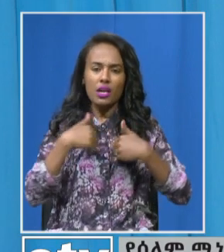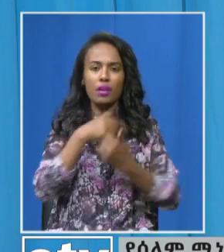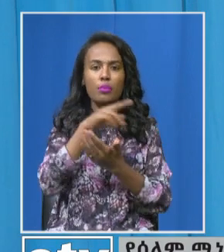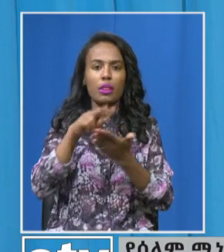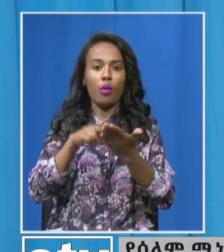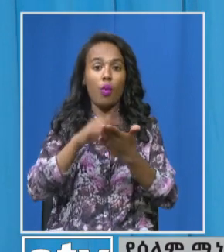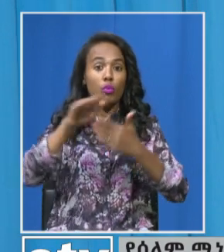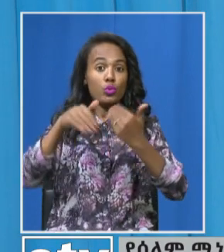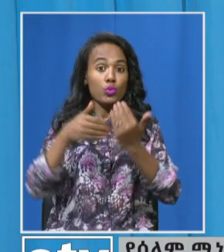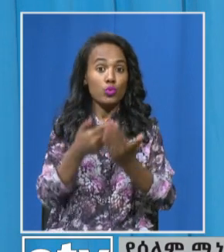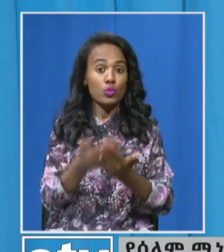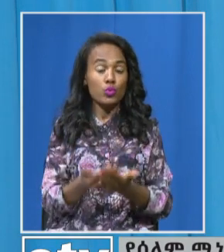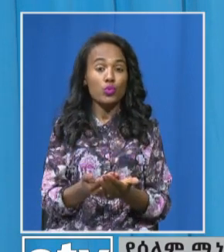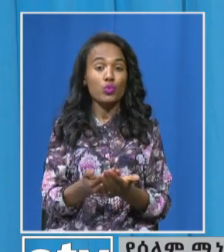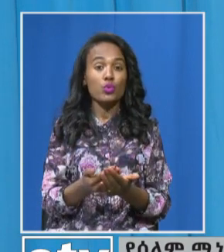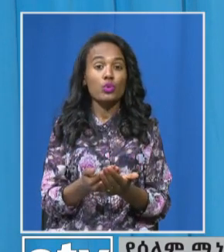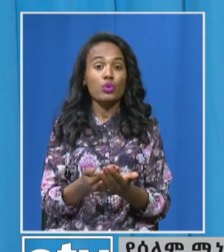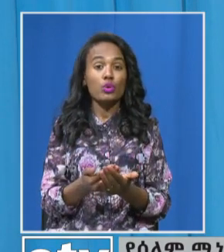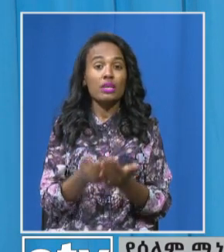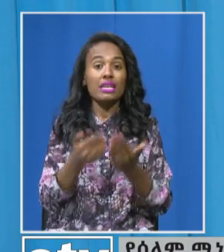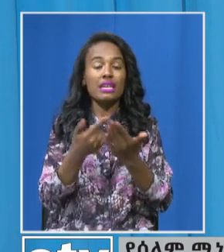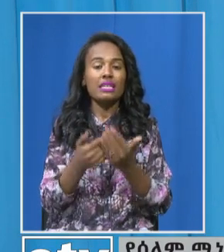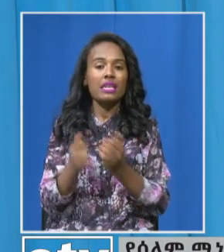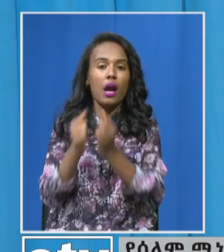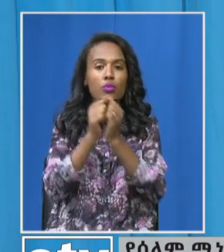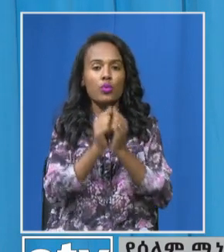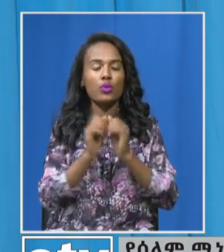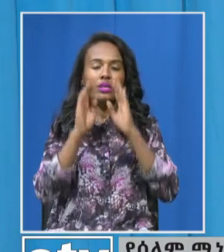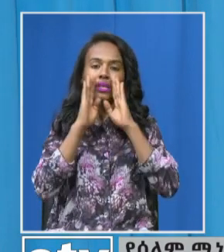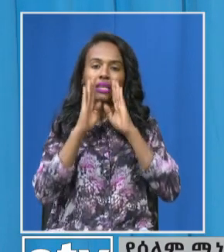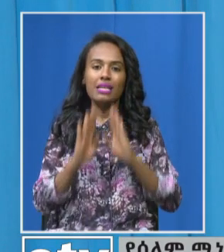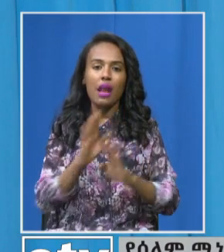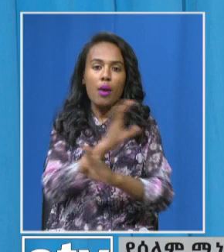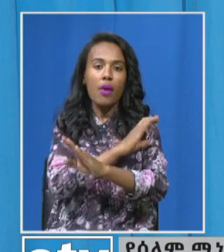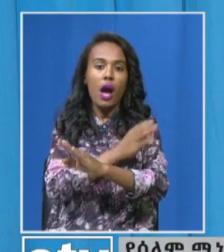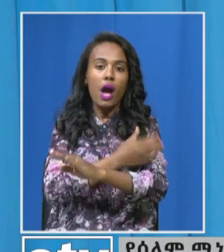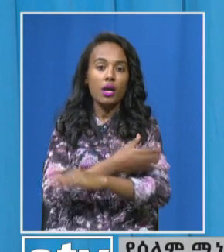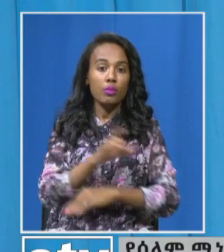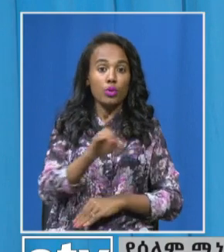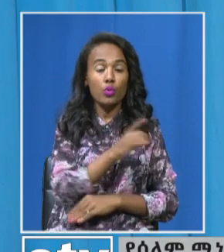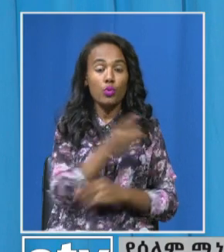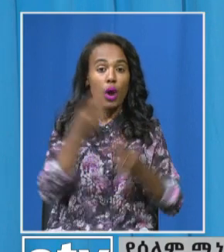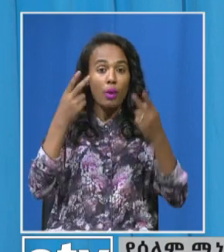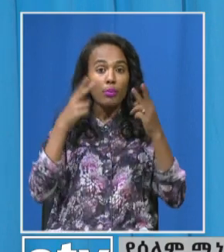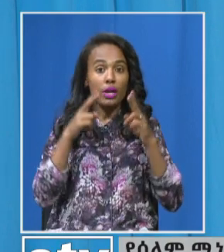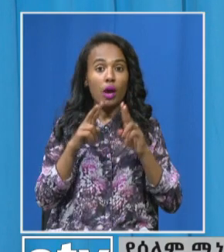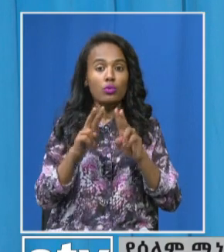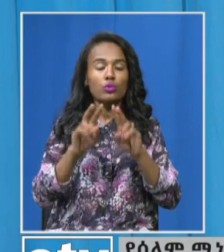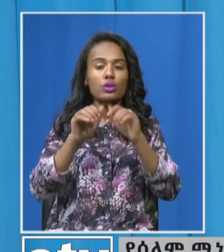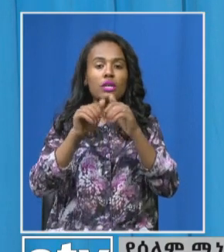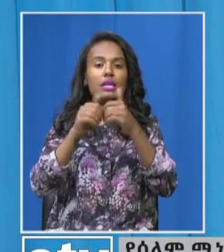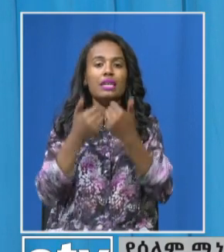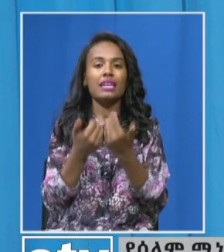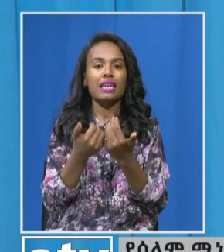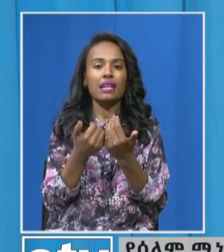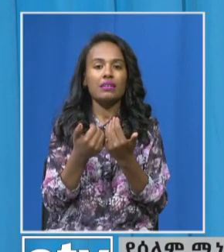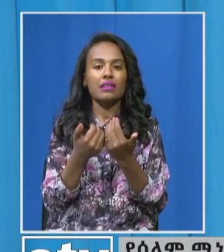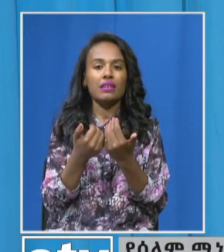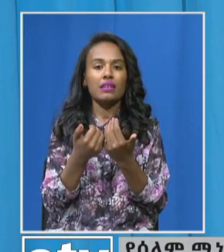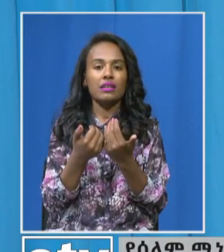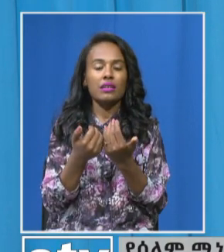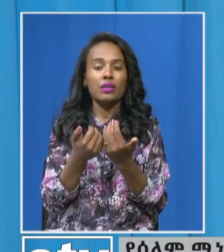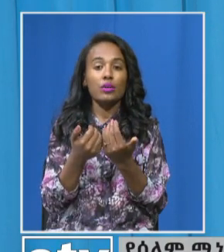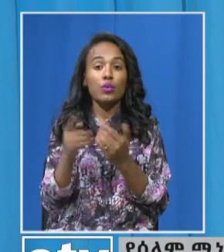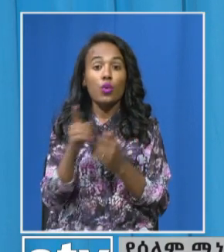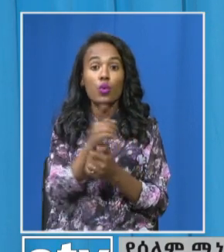ተቋም ለእነዚህ የአብሮነት የሰላም አንቅም የሆኑ ማህበረሰቦቻችን እንዴት ብሎ ይጎልብቱ እንዴት ብሎ